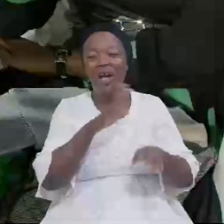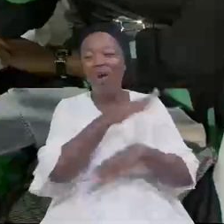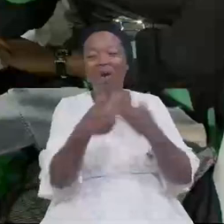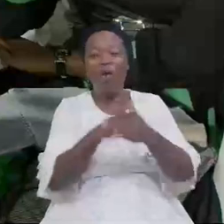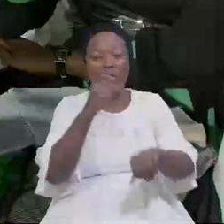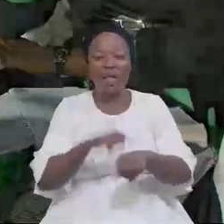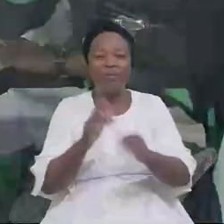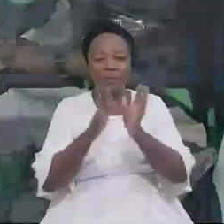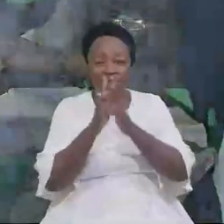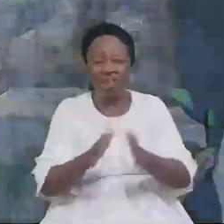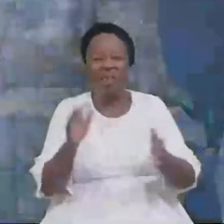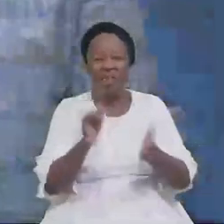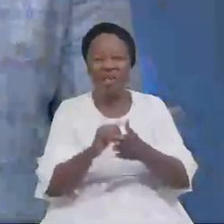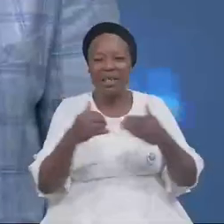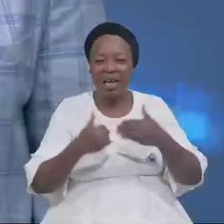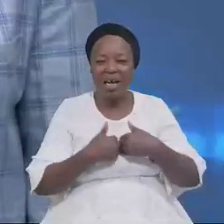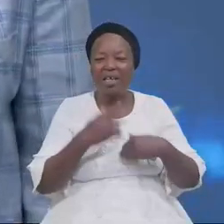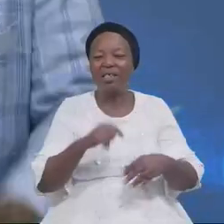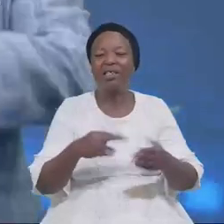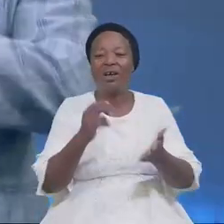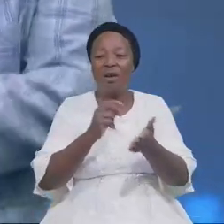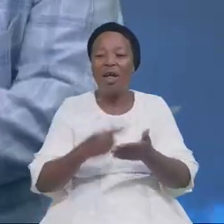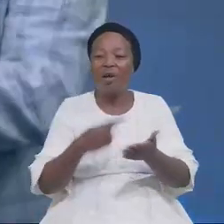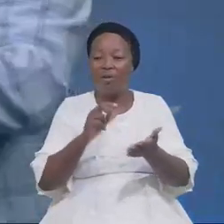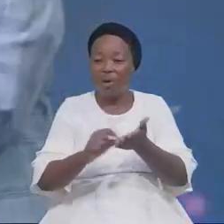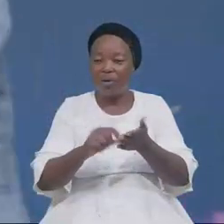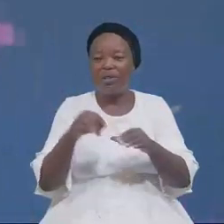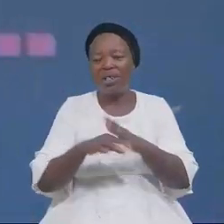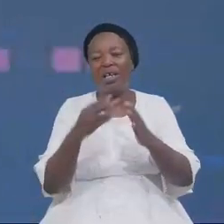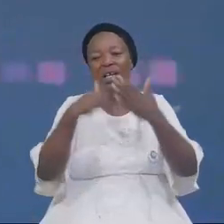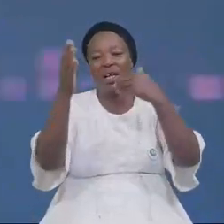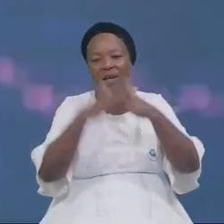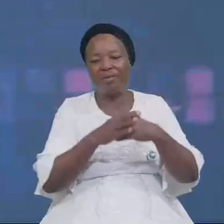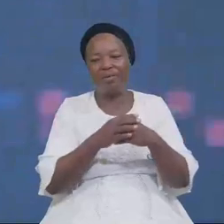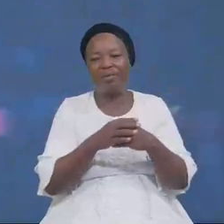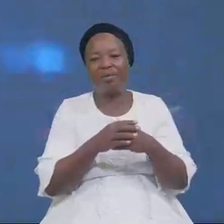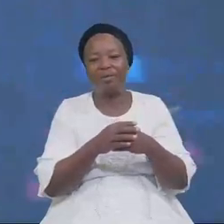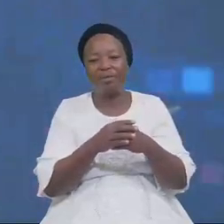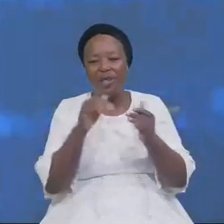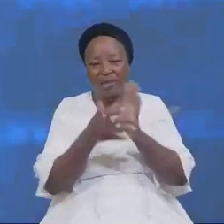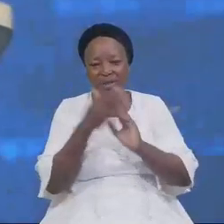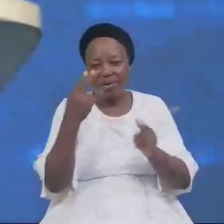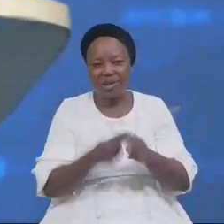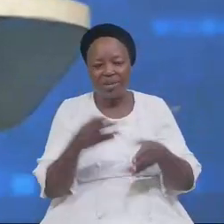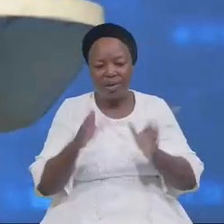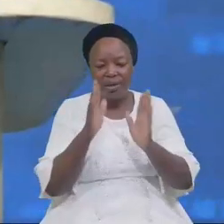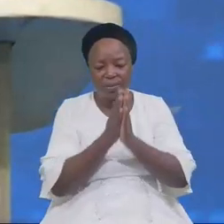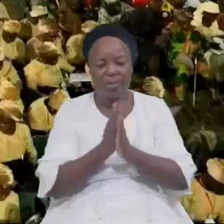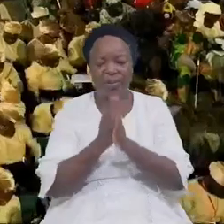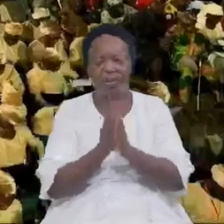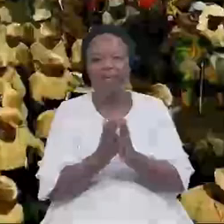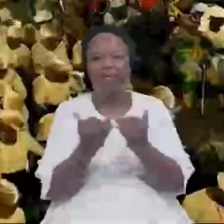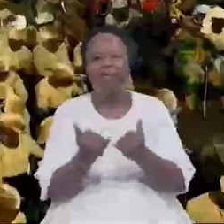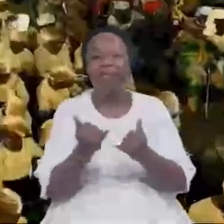niveau d'un chrétien entier qui a un rapport au ciel. Les têtes baissées, les yeux fermés. Une